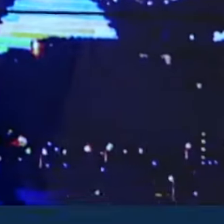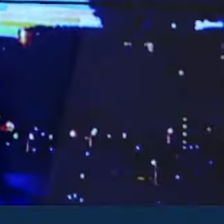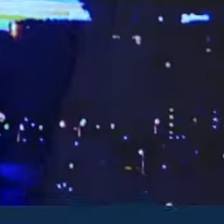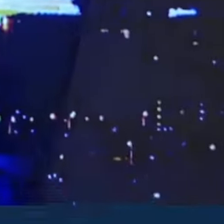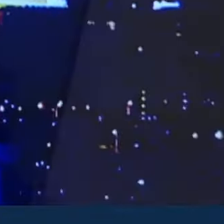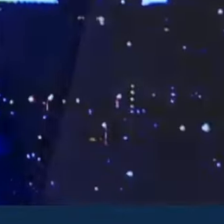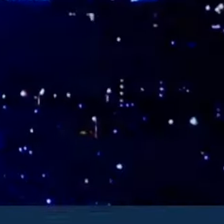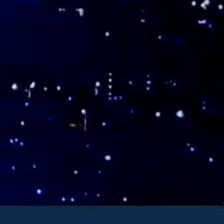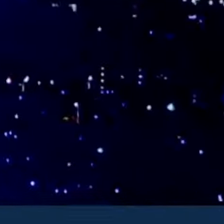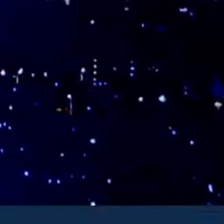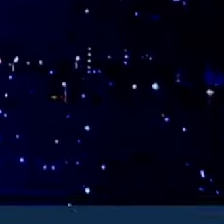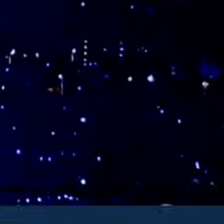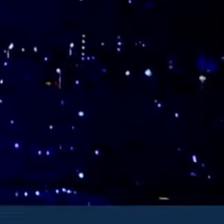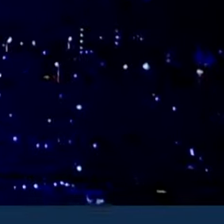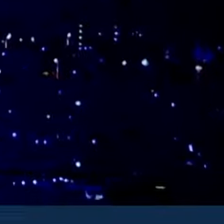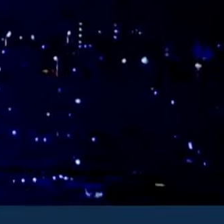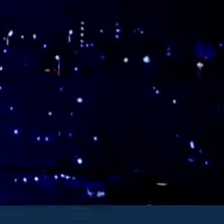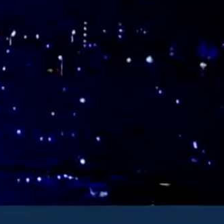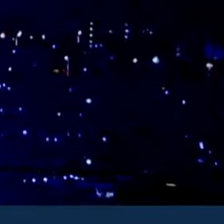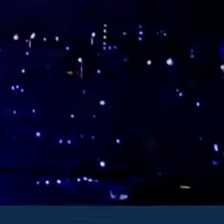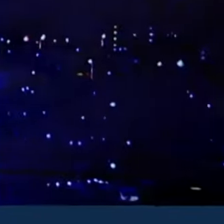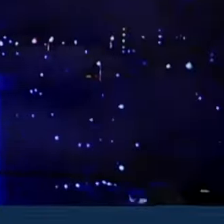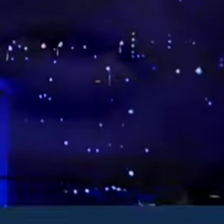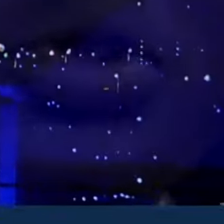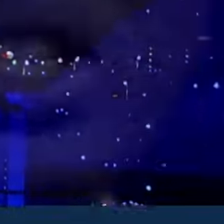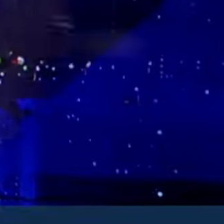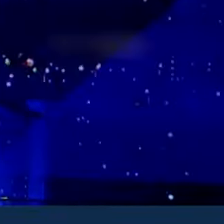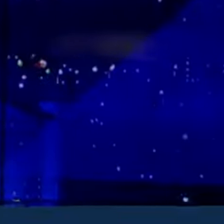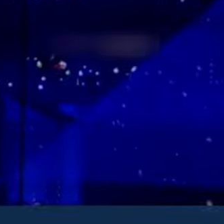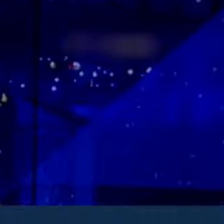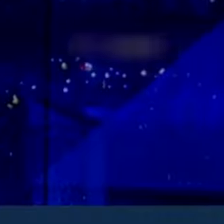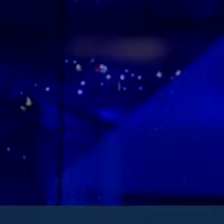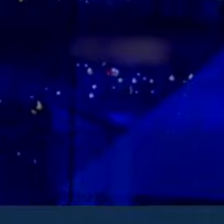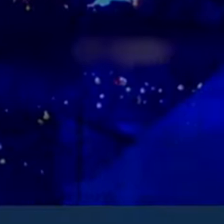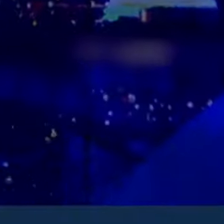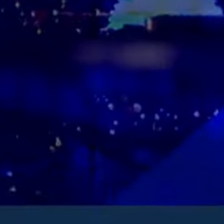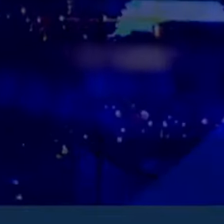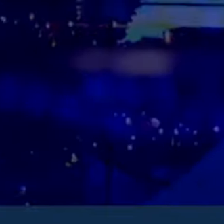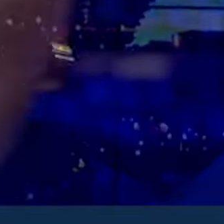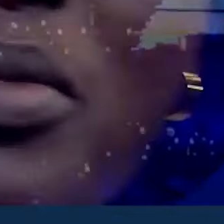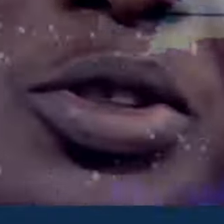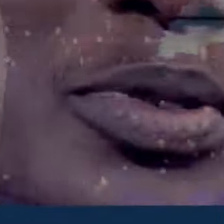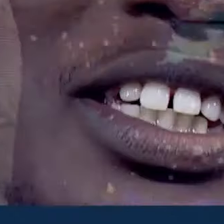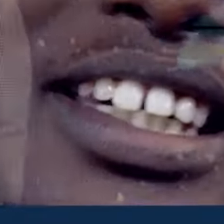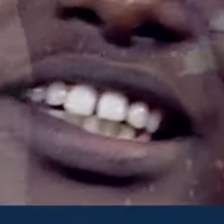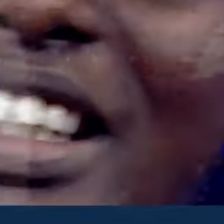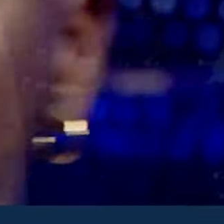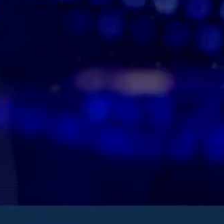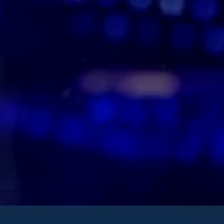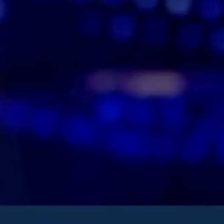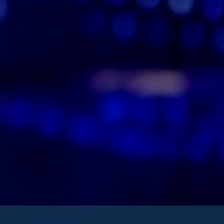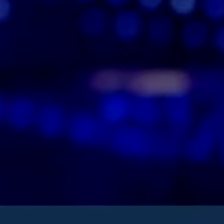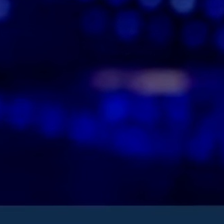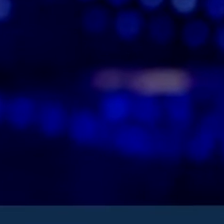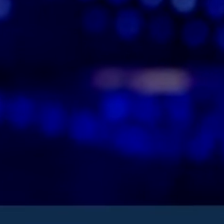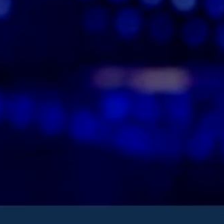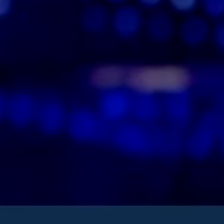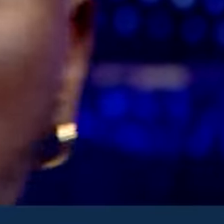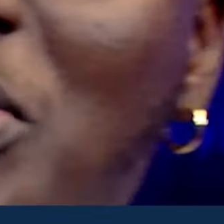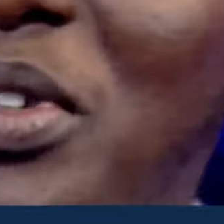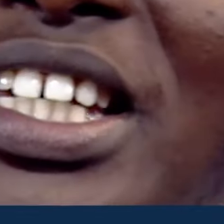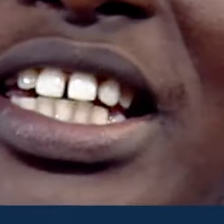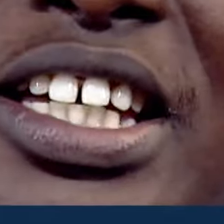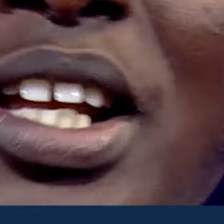bahubu no music oya no music bakobga namwe ni mubyine oya